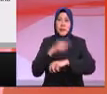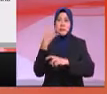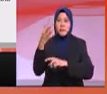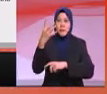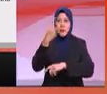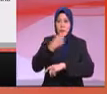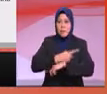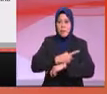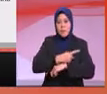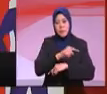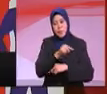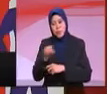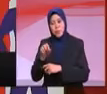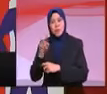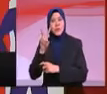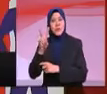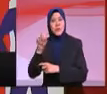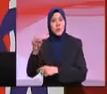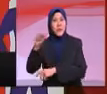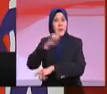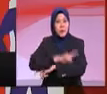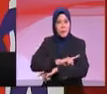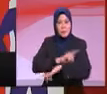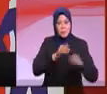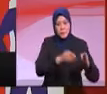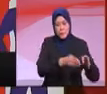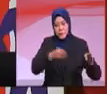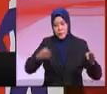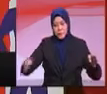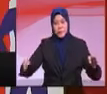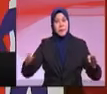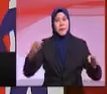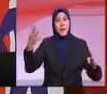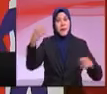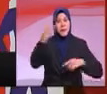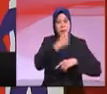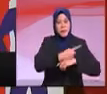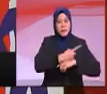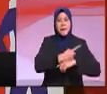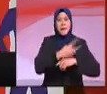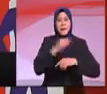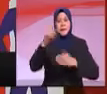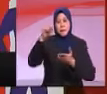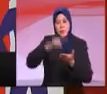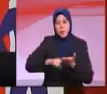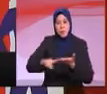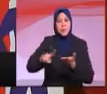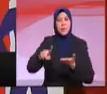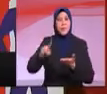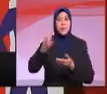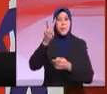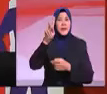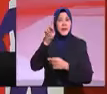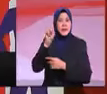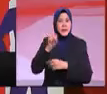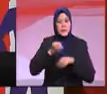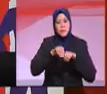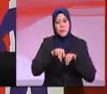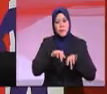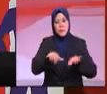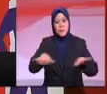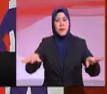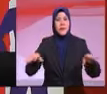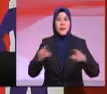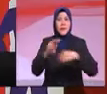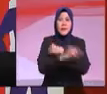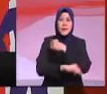14 hingga 21 hari. Iaitu tempoh inkubasi ialah 14 hari dan juga seminggu untuk kes itu menular di